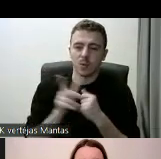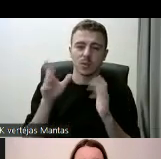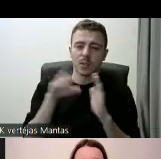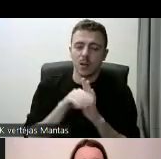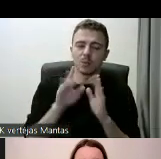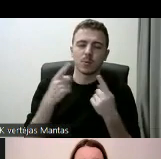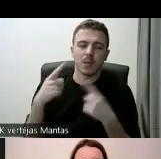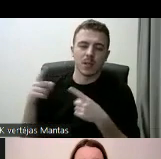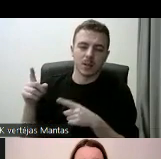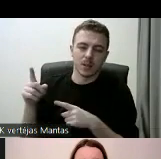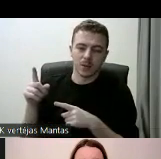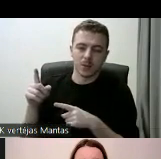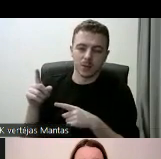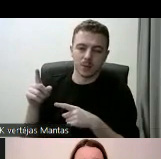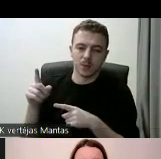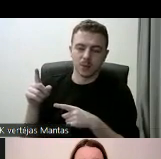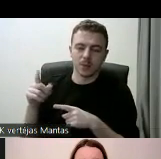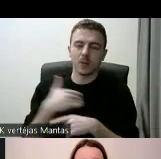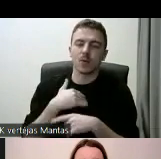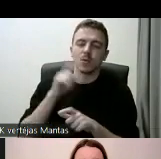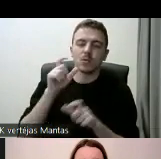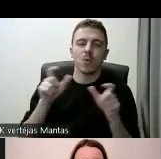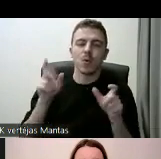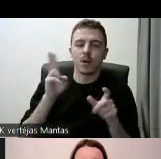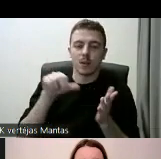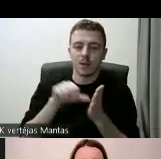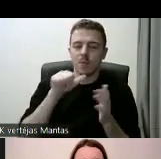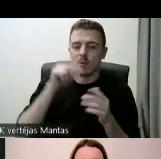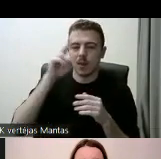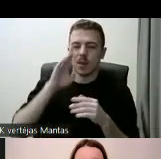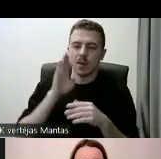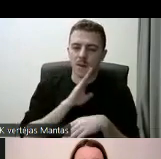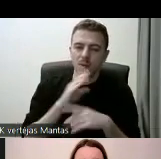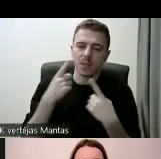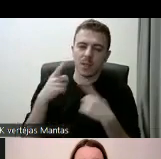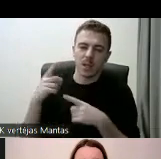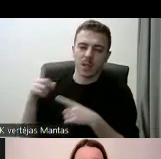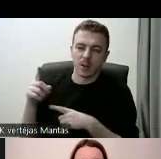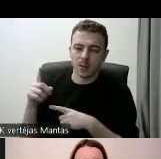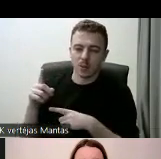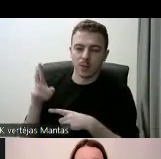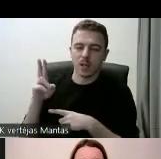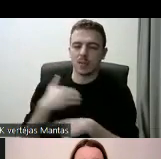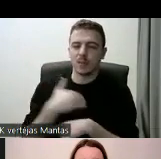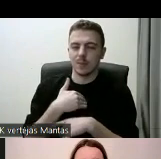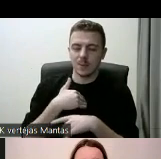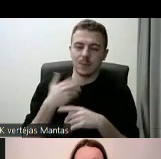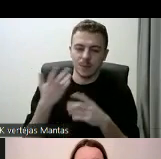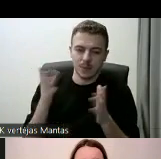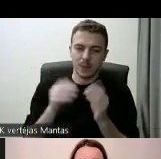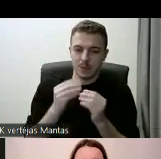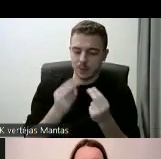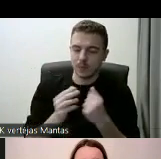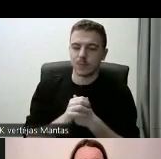kitus interesuosius asmenys ar šalis, pavyzdžiui, tėvus ir kitus, kurie tuos interesuoti.